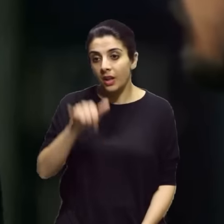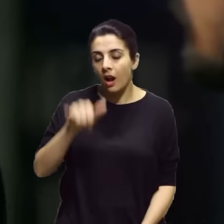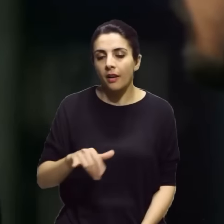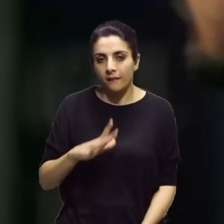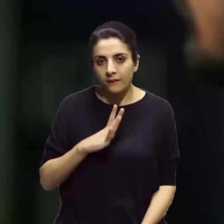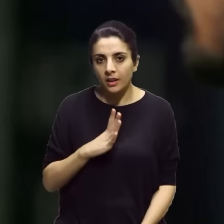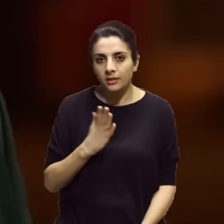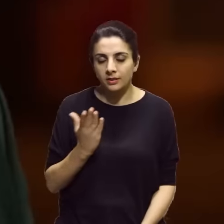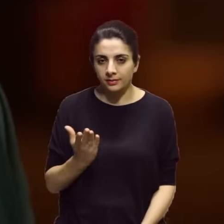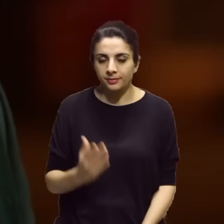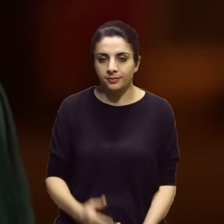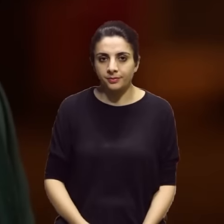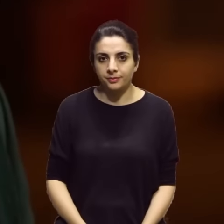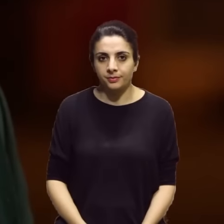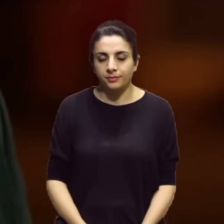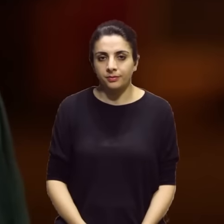Mazhar.